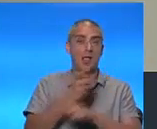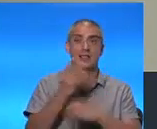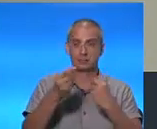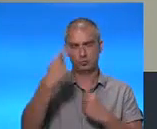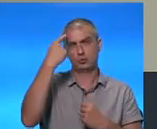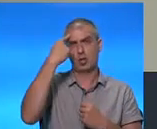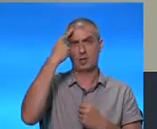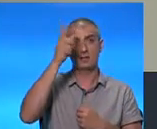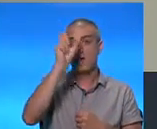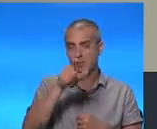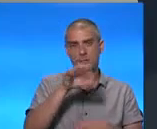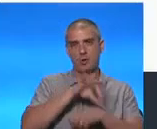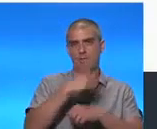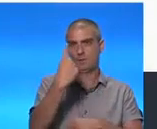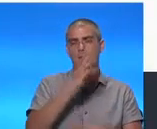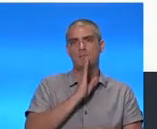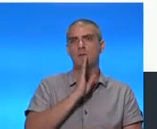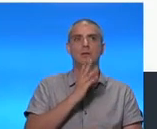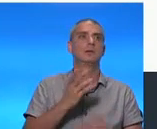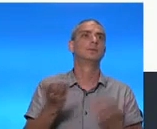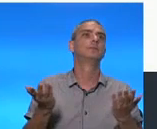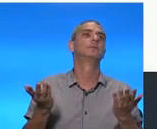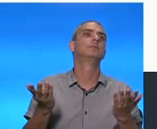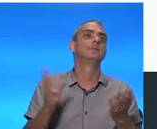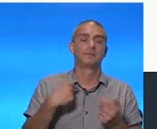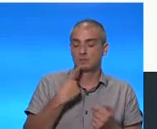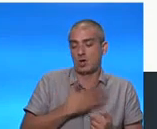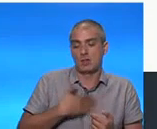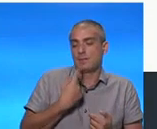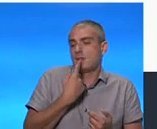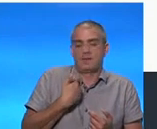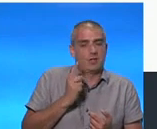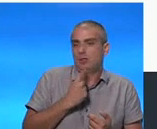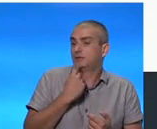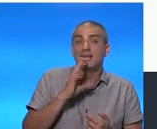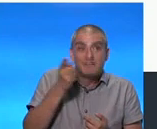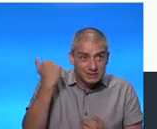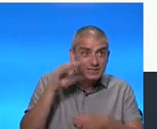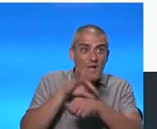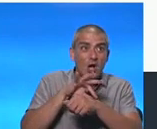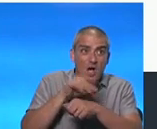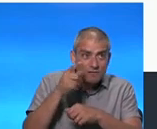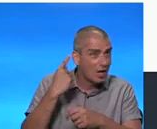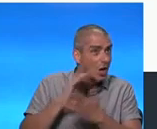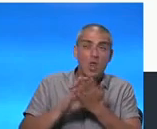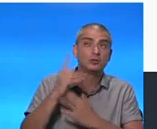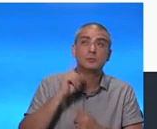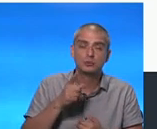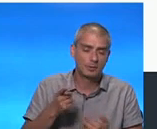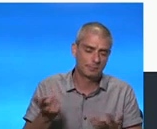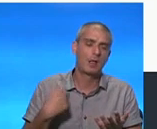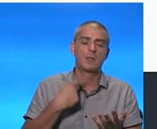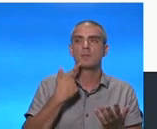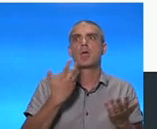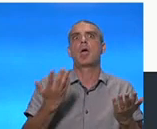מודעת לכך שמדובר ברופא בעייתי לא נעים לי להגיד ואני גם לא אמורה להגיד אבל אם זה הרופא שפ שמעתי את השם שלו ראיתם